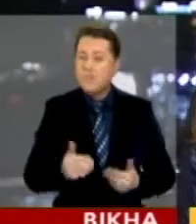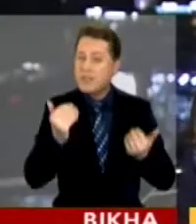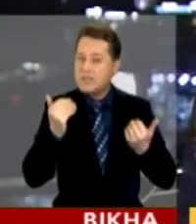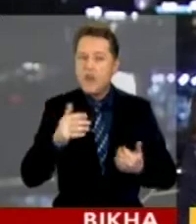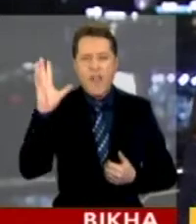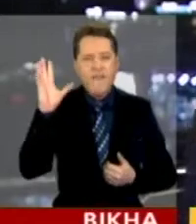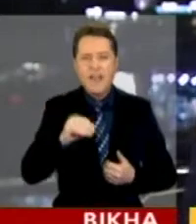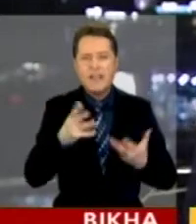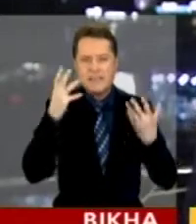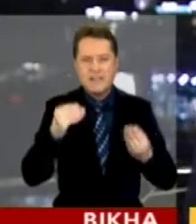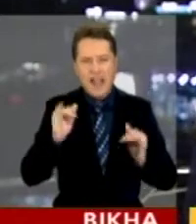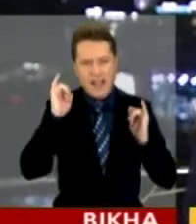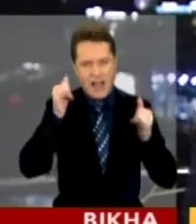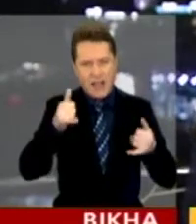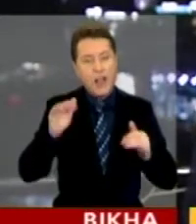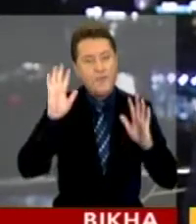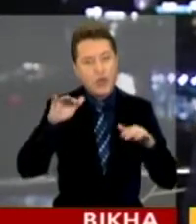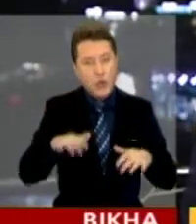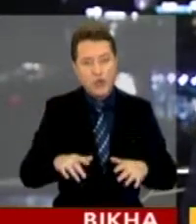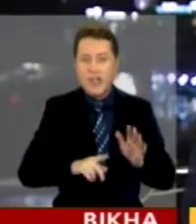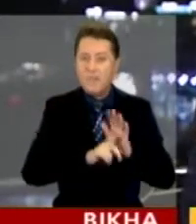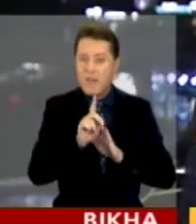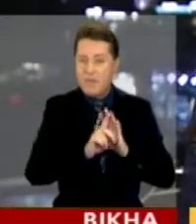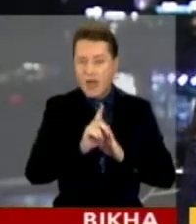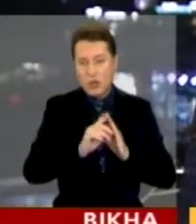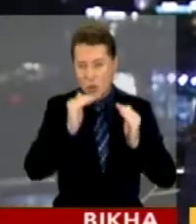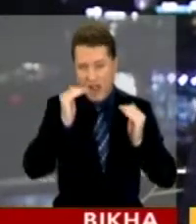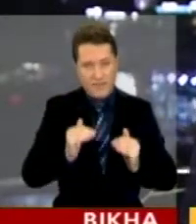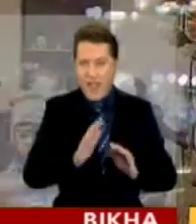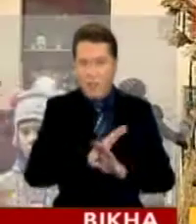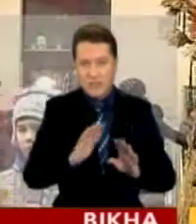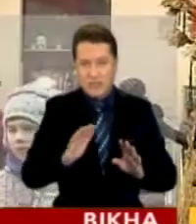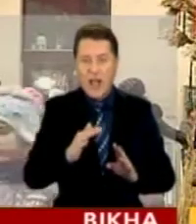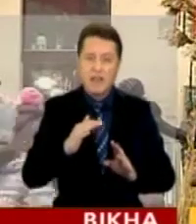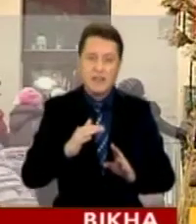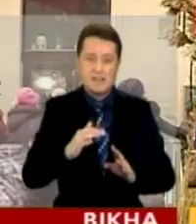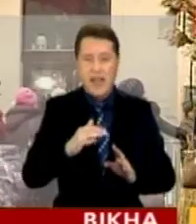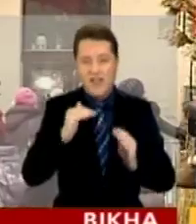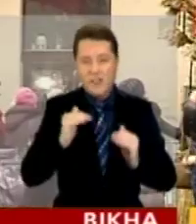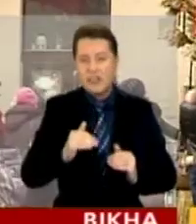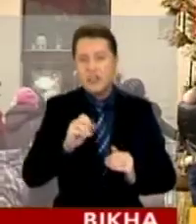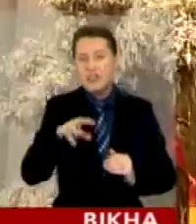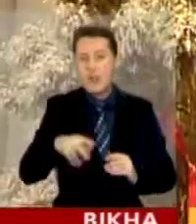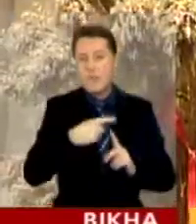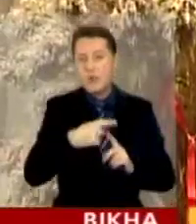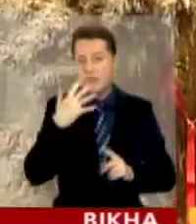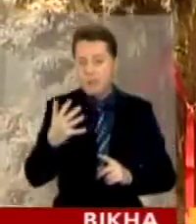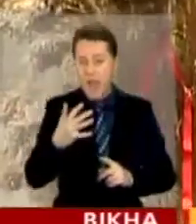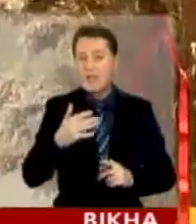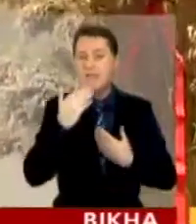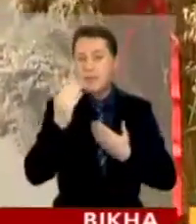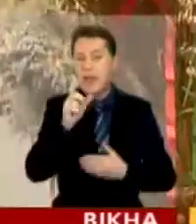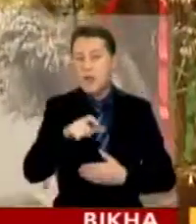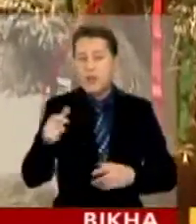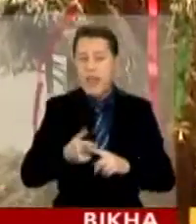день лив дощ і температура не опускалася нижче плюс 5, тому ми запитали у людей, які охороняють